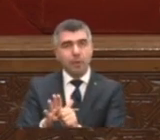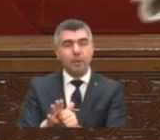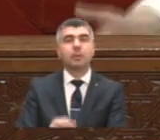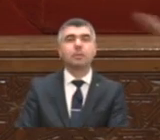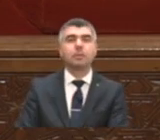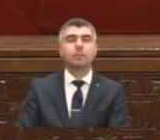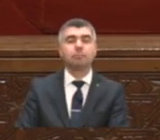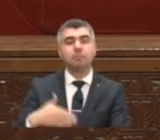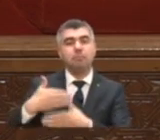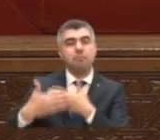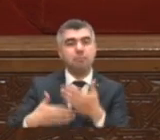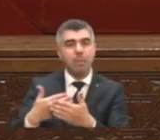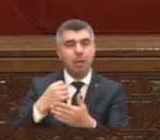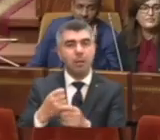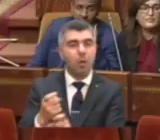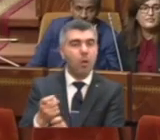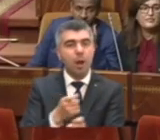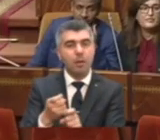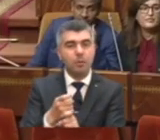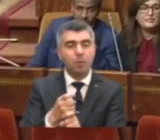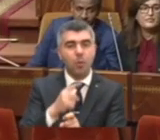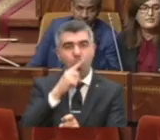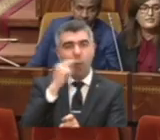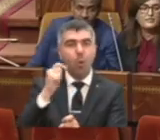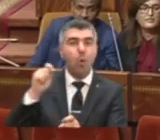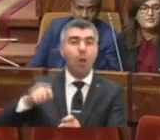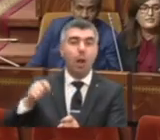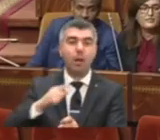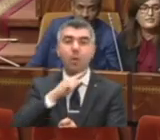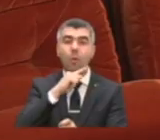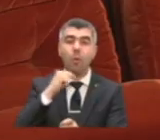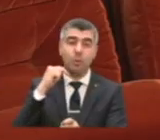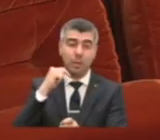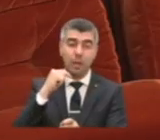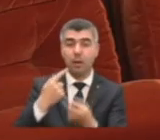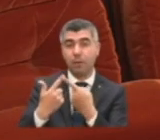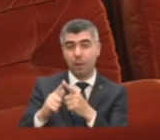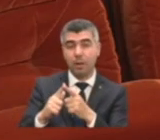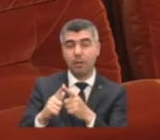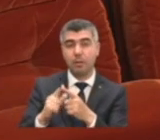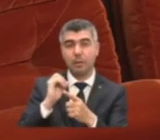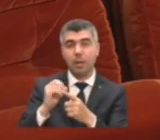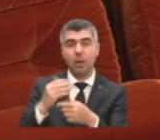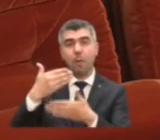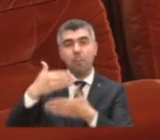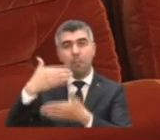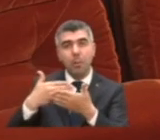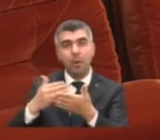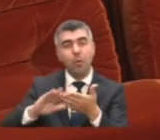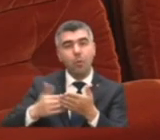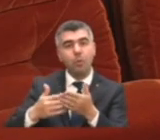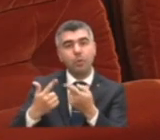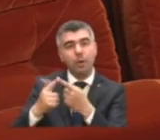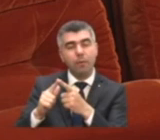منها، تجد هذه الأزمة ما بين أوكرانيا وروسيا، وهذا الشيء كله عنده تأثير ماشي فقط على المواد البناء بل على على على